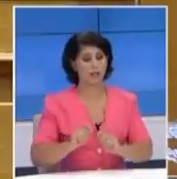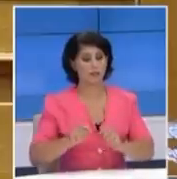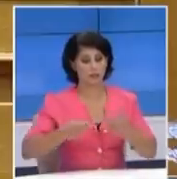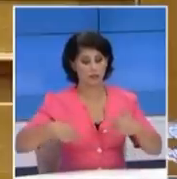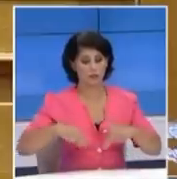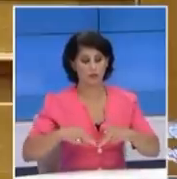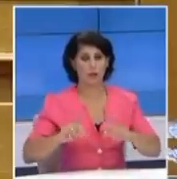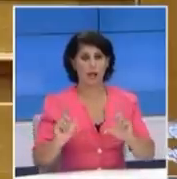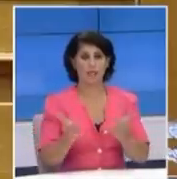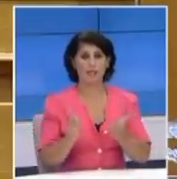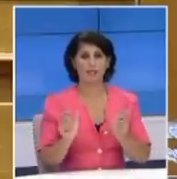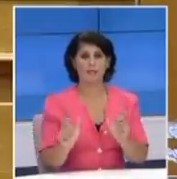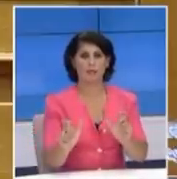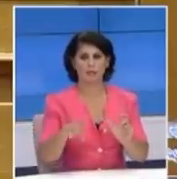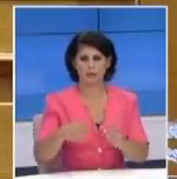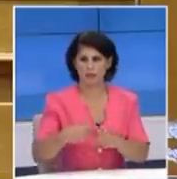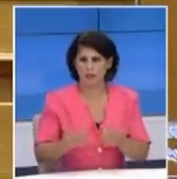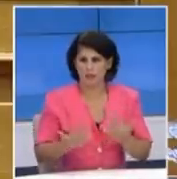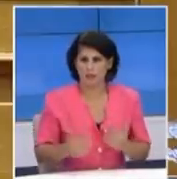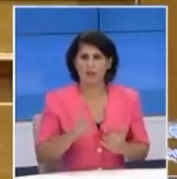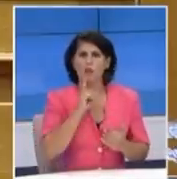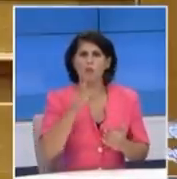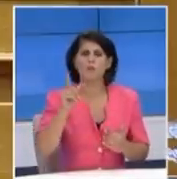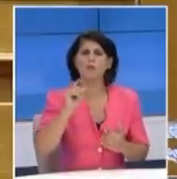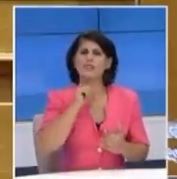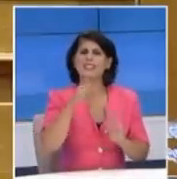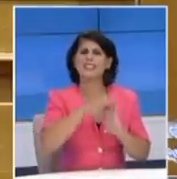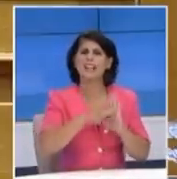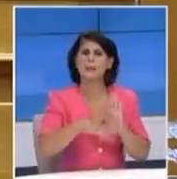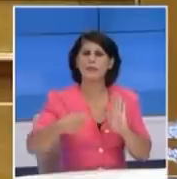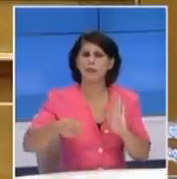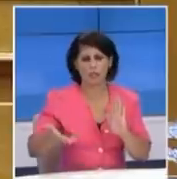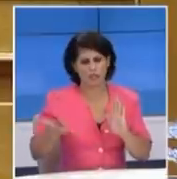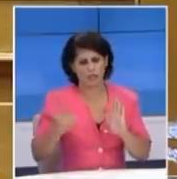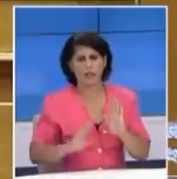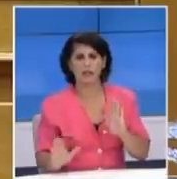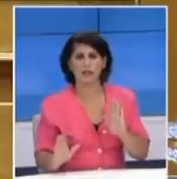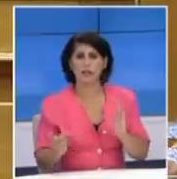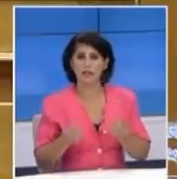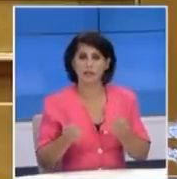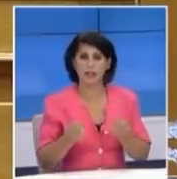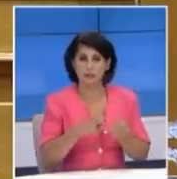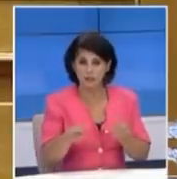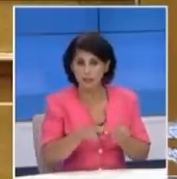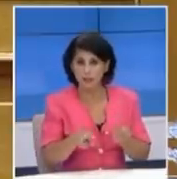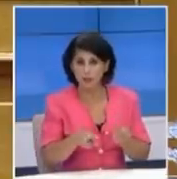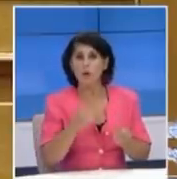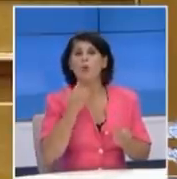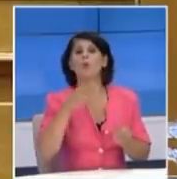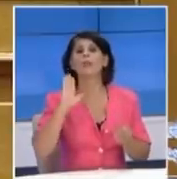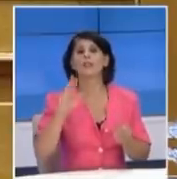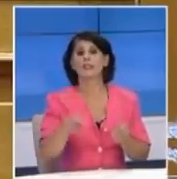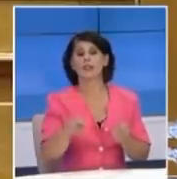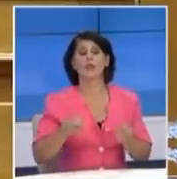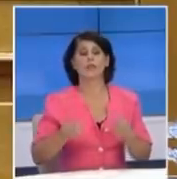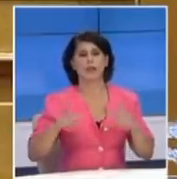Συμβούλιο Εθνικής Ασφαλείας. Είμαστε η χώρα που δεν το έχει, όπως και δεν έχει συνταγματικό δικαστήριο. Ας τα κάνουμε αυτά. Ούτε αυτά κάνετε.